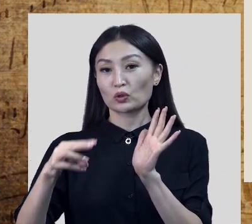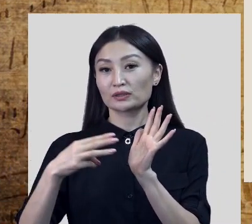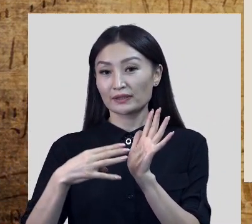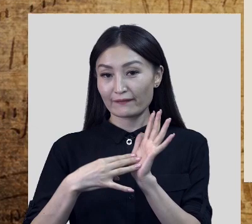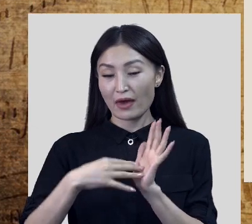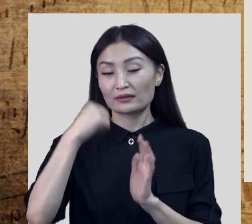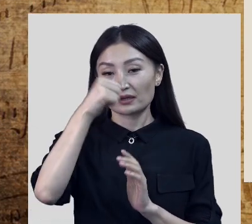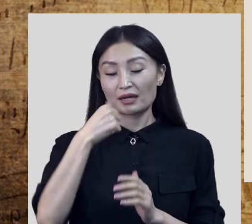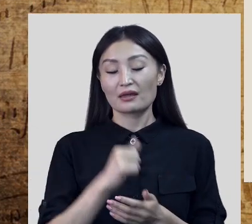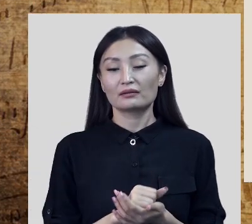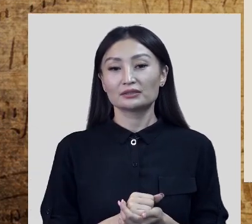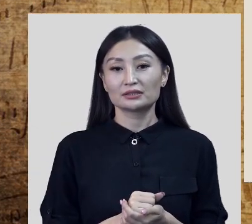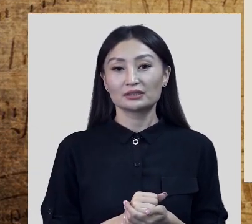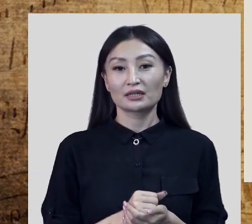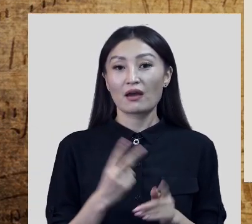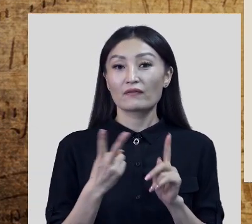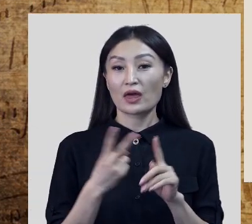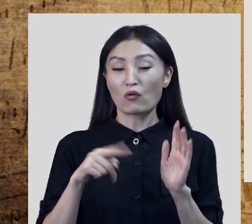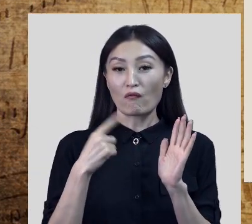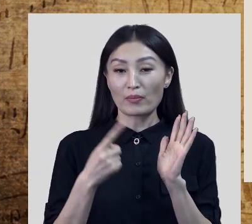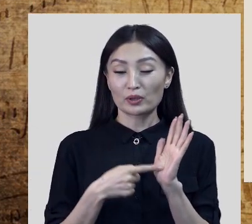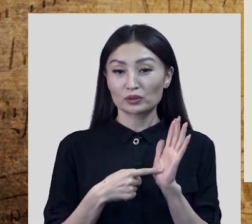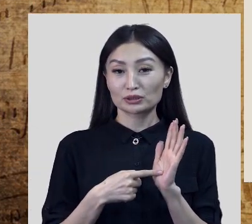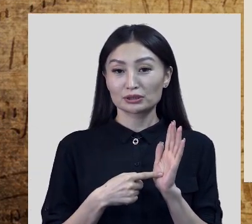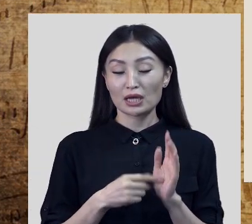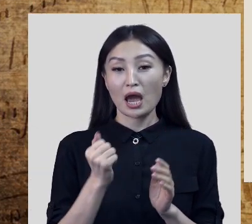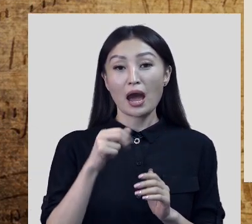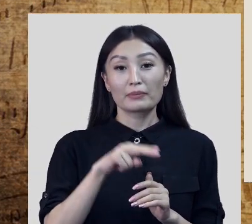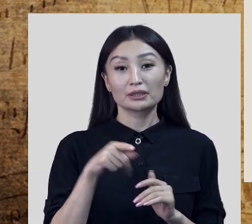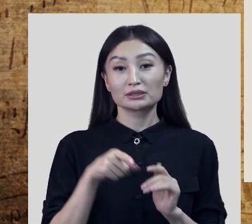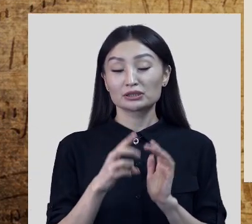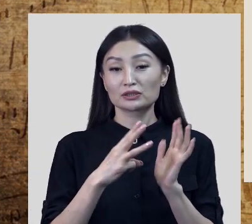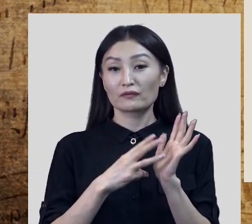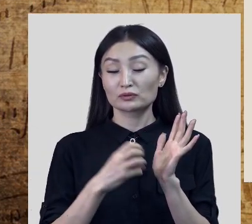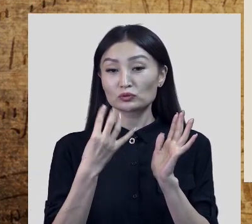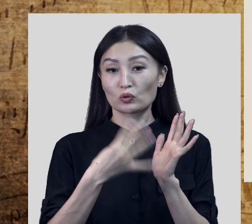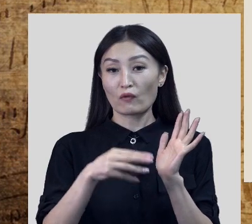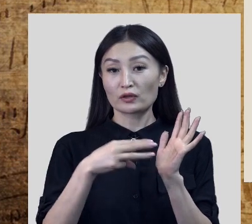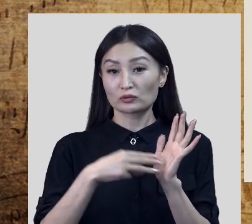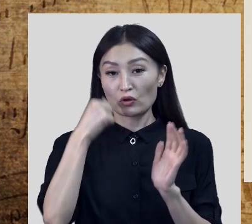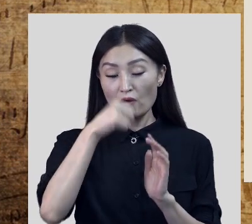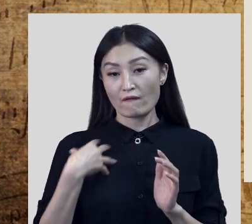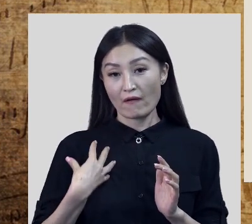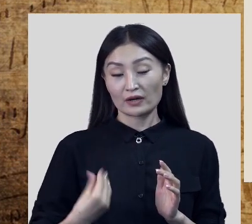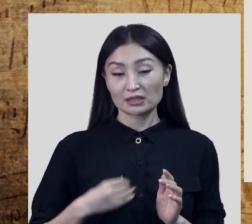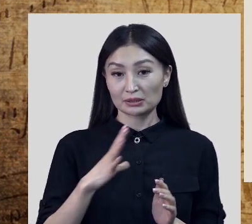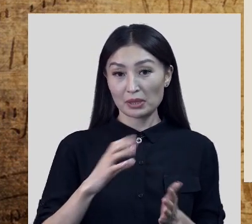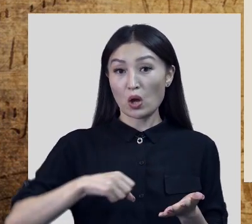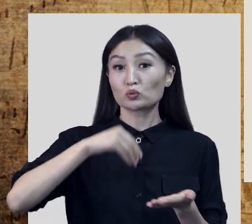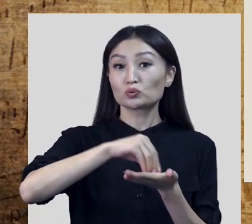1849 годах второй вопрос в апреле 1848 года во франции была